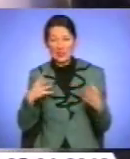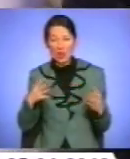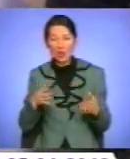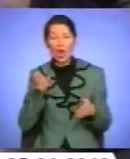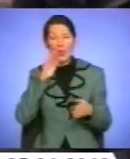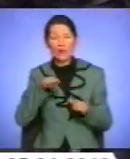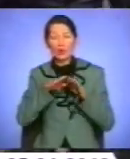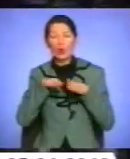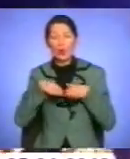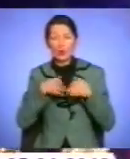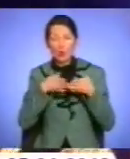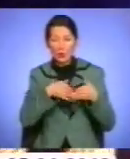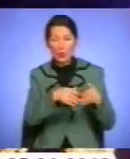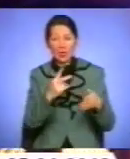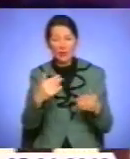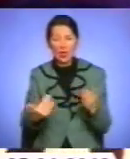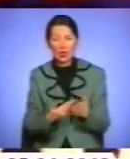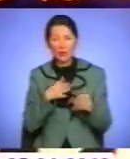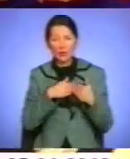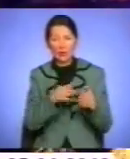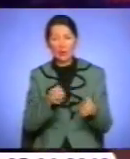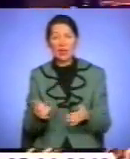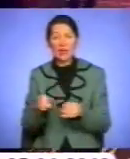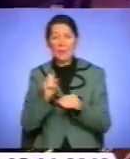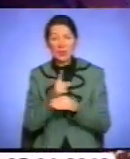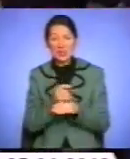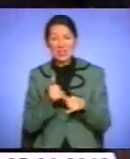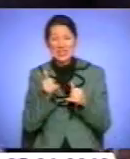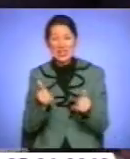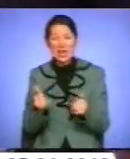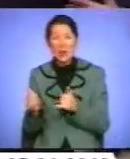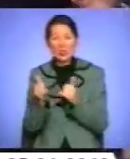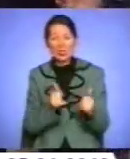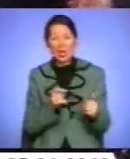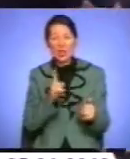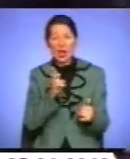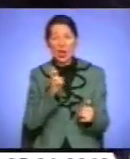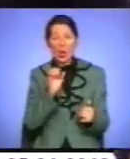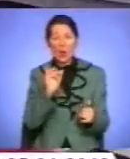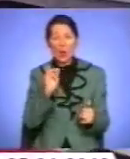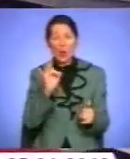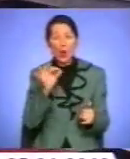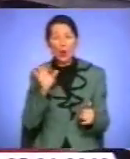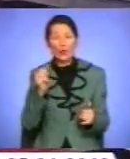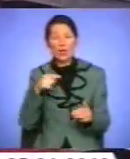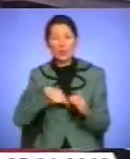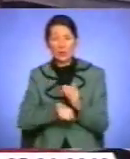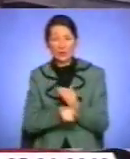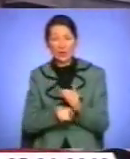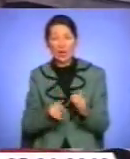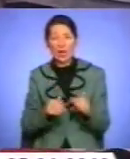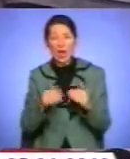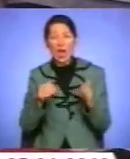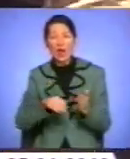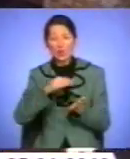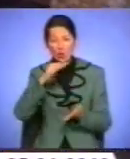корабля. Вони призначені для постачання бурових платформ. Кожне судно завширшки близько 18 метрів, завдовжки 80, а висота більше